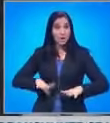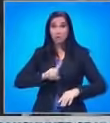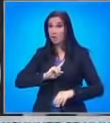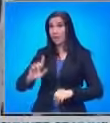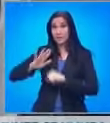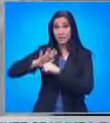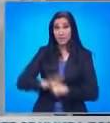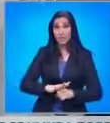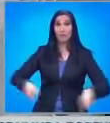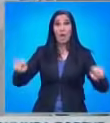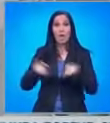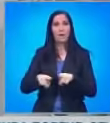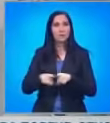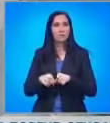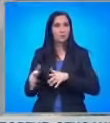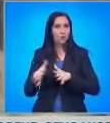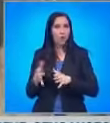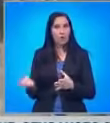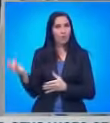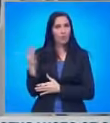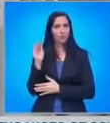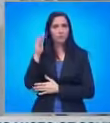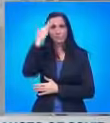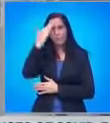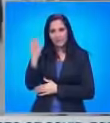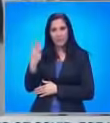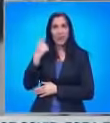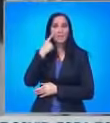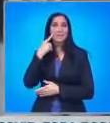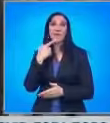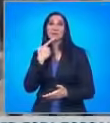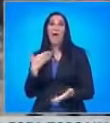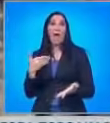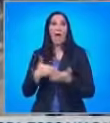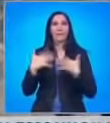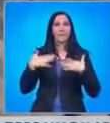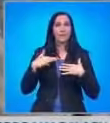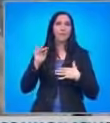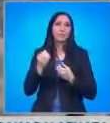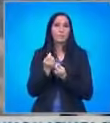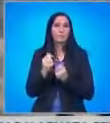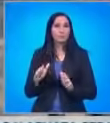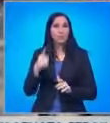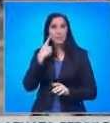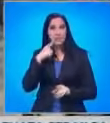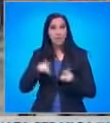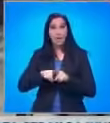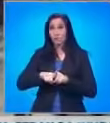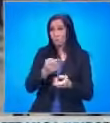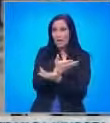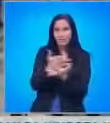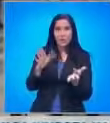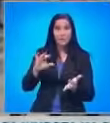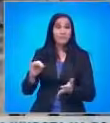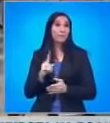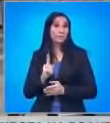дискриминират отново едни и същи хора, да бъде признат теста за антитела. Да бъдат безплатни тестовете, както навсякъде в Европа, за да